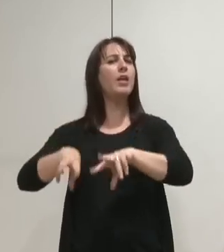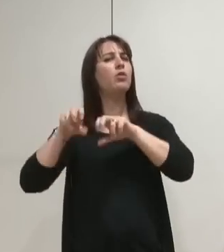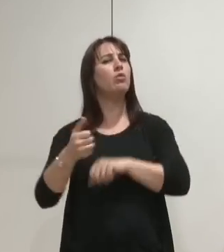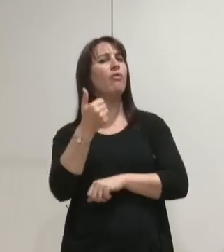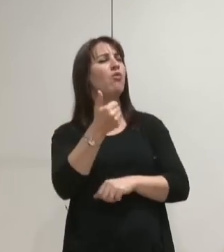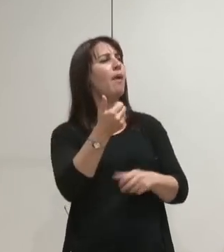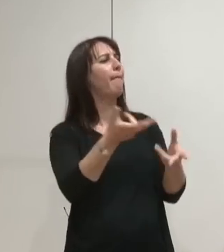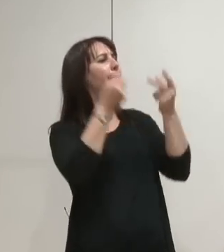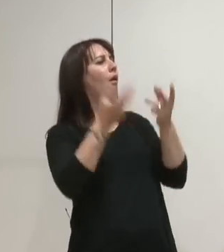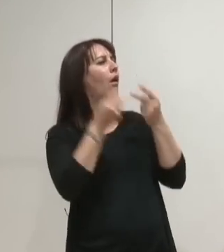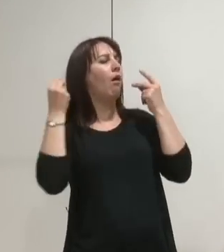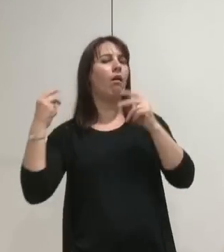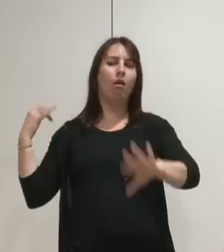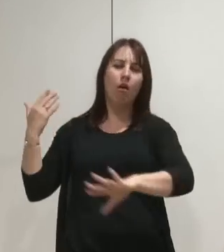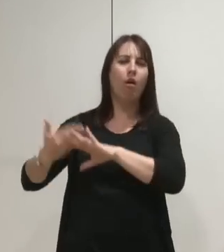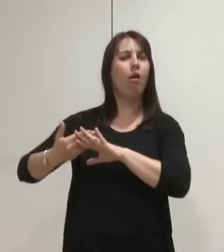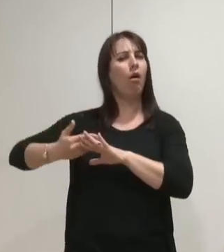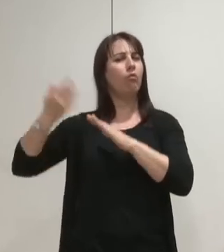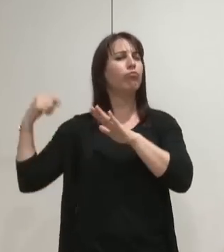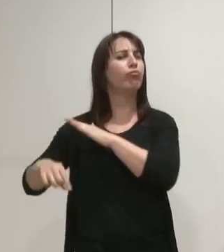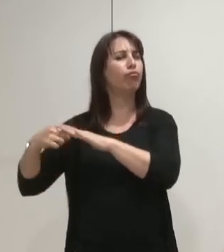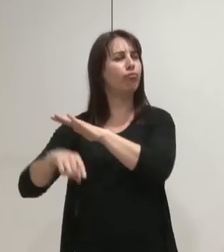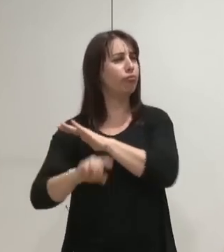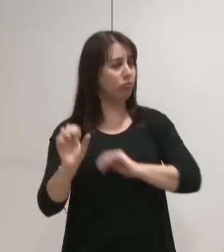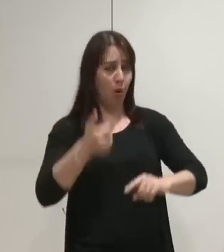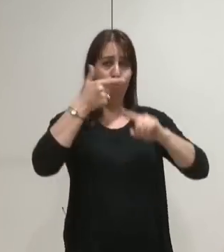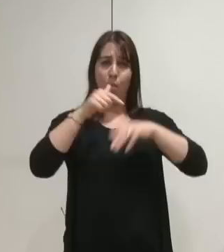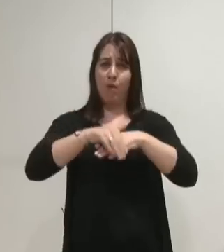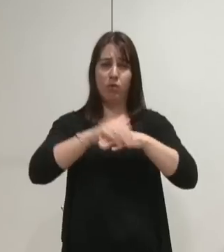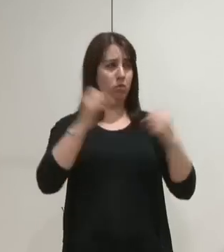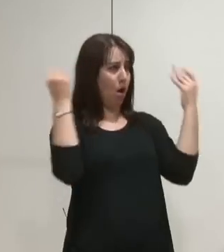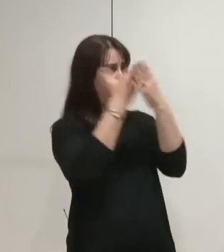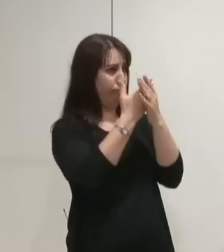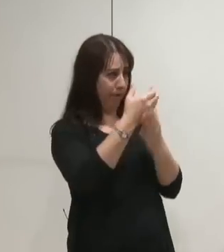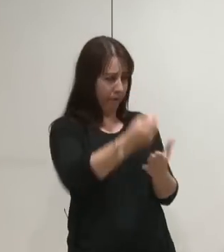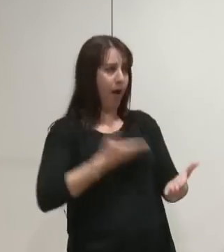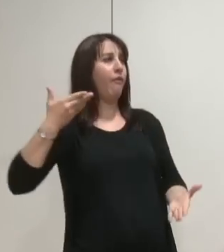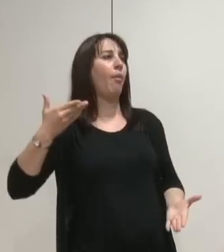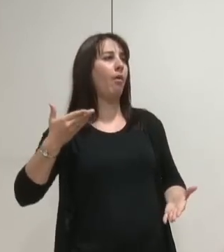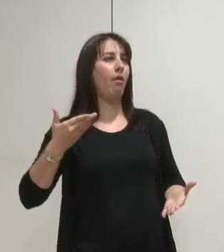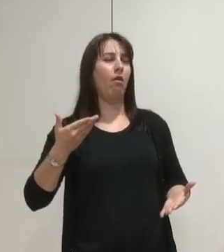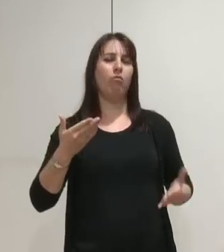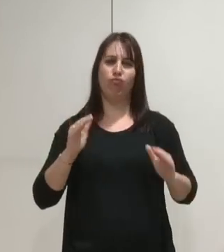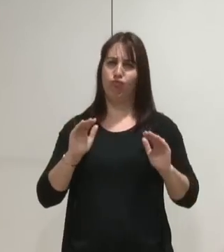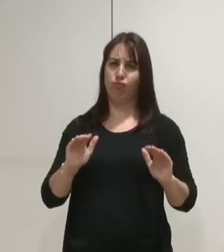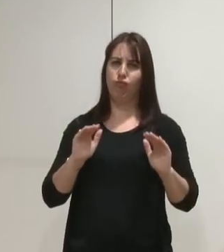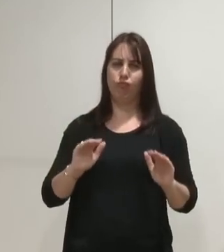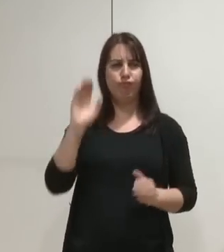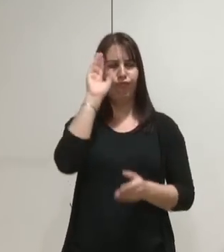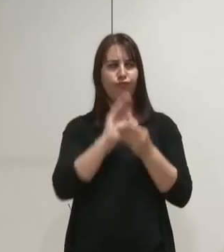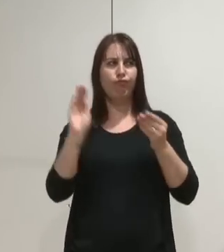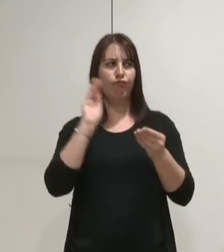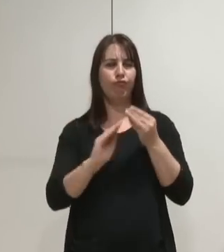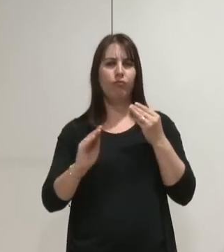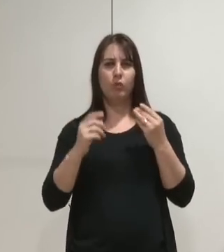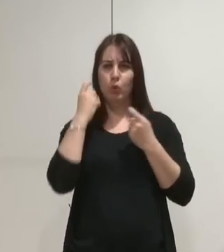fait dont nous n'avons absolument pas connaissance et dont vous nous informez pour la première fois ce soir fut que de notre point de vue des questions se posent